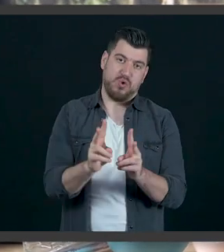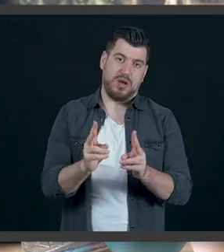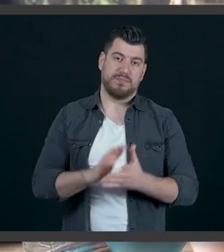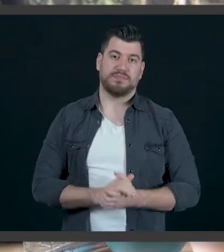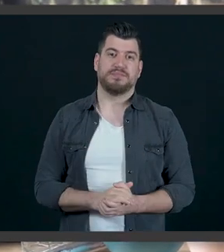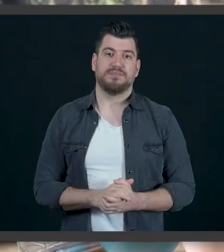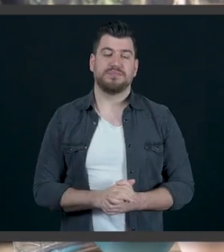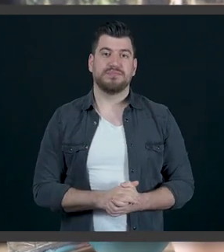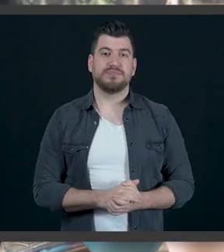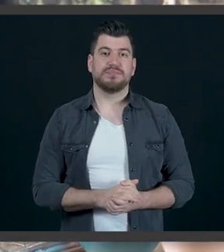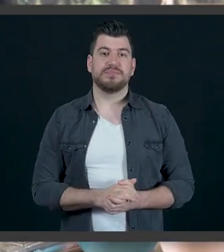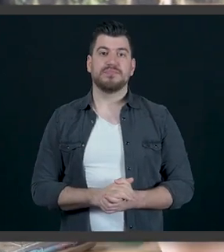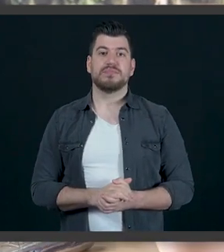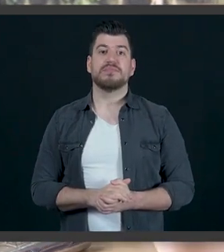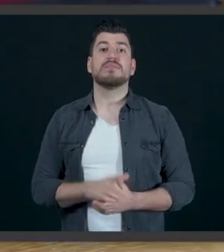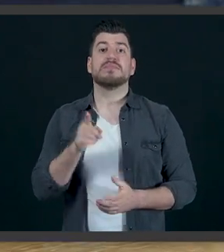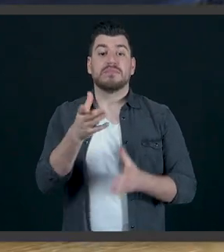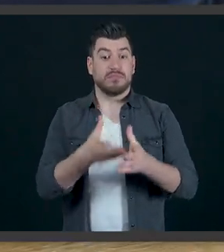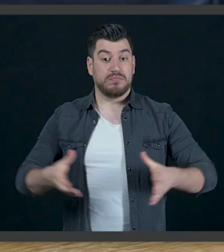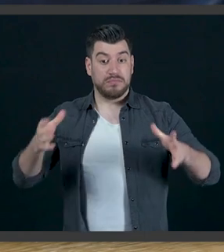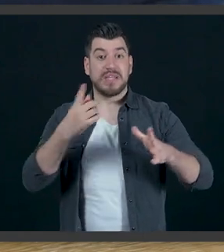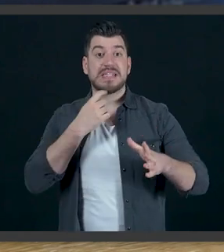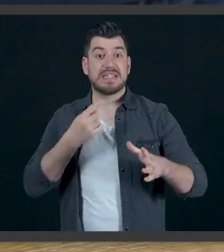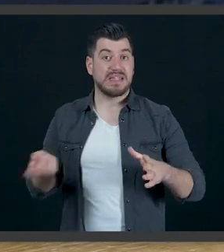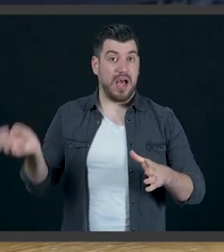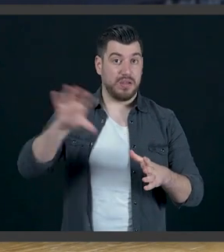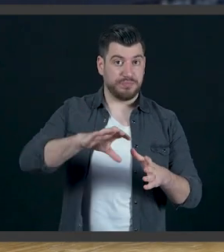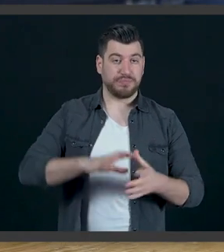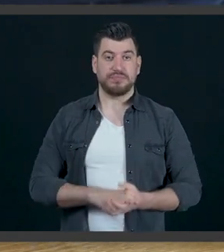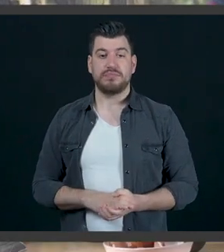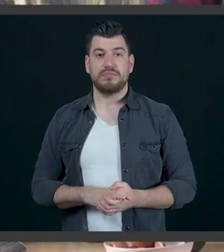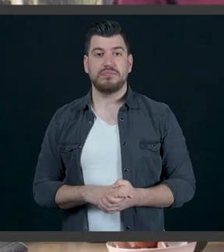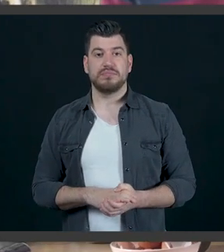σωστό. Λοιπόν, έχω ρίξει τα αυγά, θα προσθέσω και τη ζάχαρη